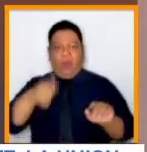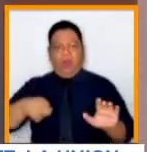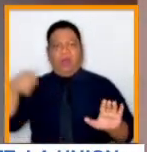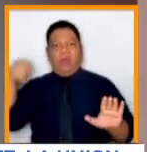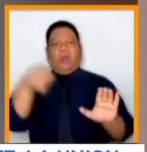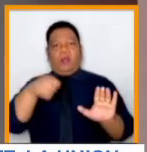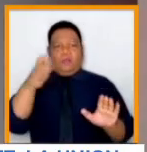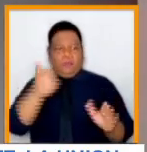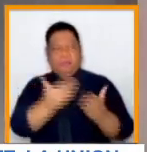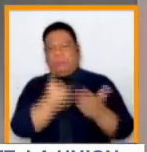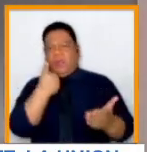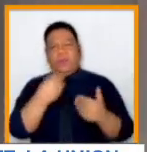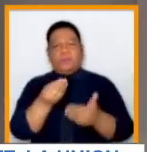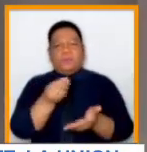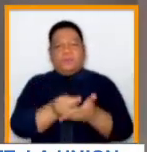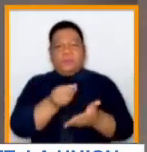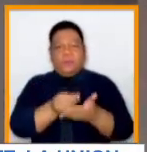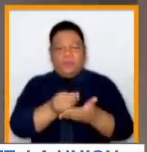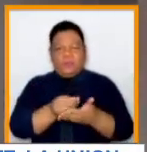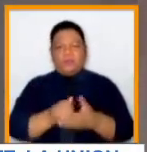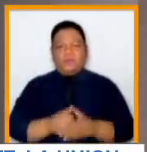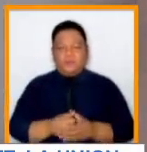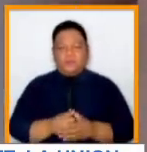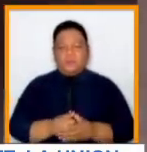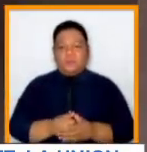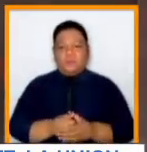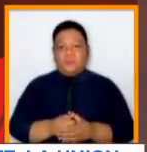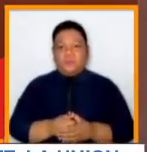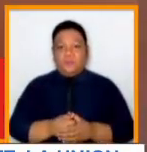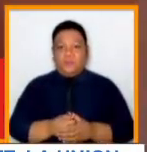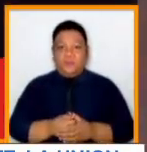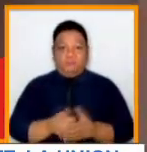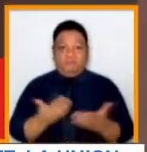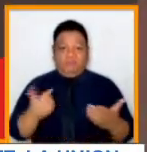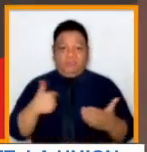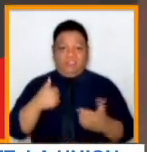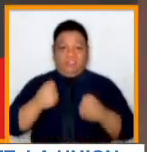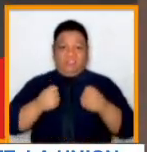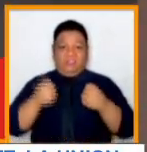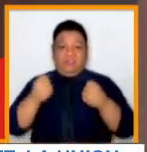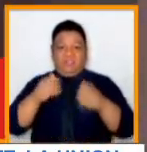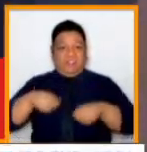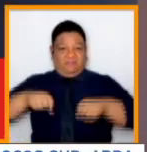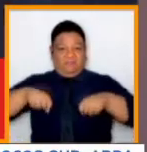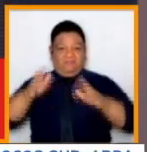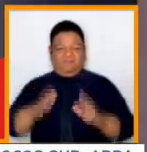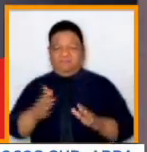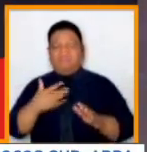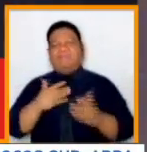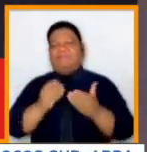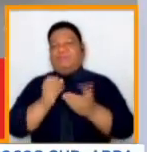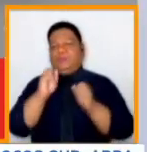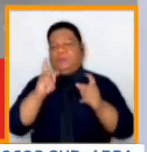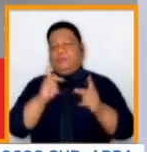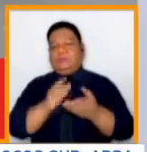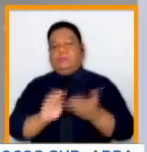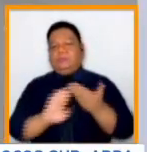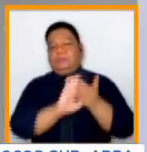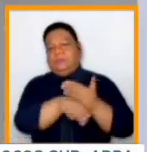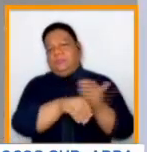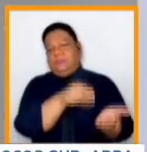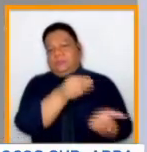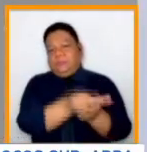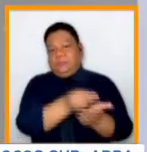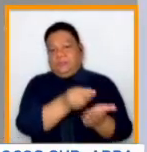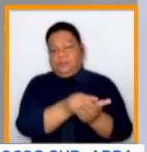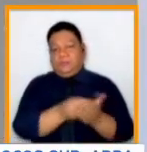perang ibinayad na nila. At wala nang nagawa pa ang rider, kundi ibalik ang pera sa mag-asawa. Sa panayam